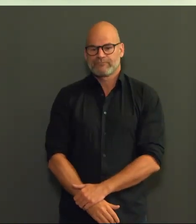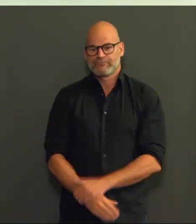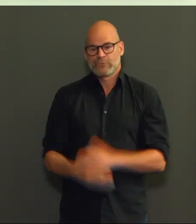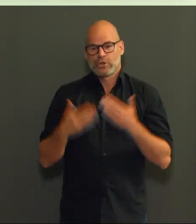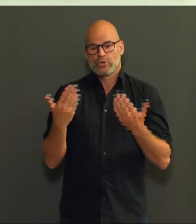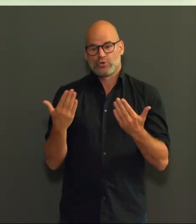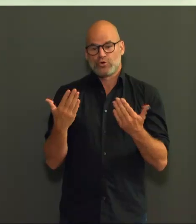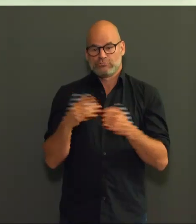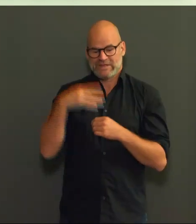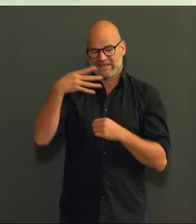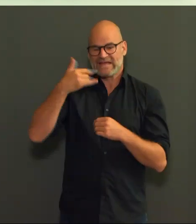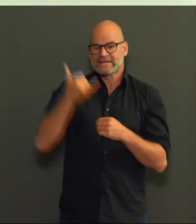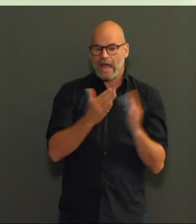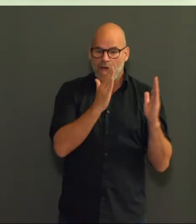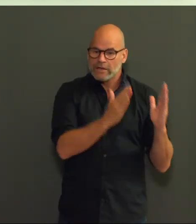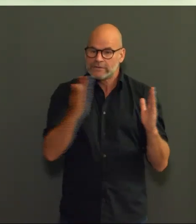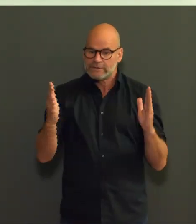dagen.